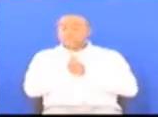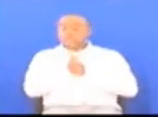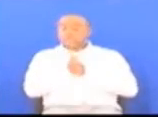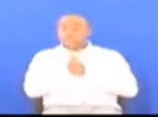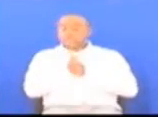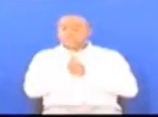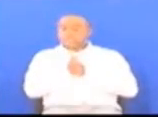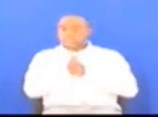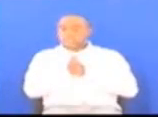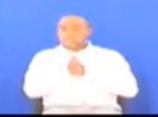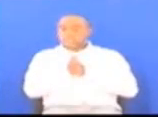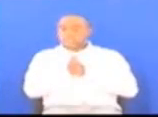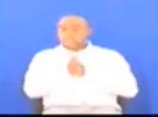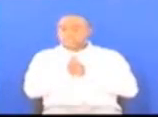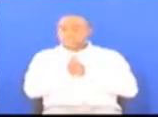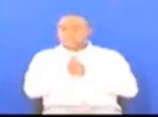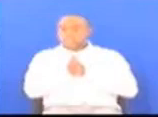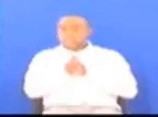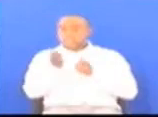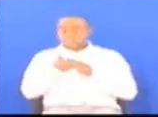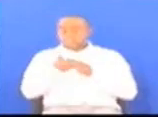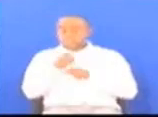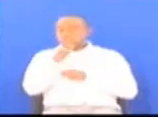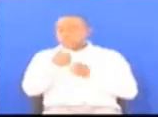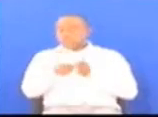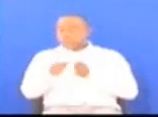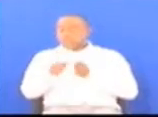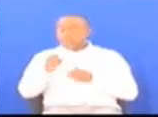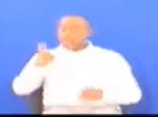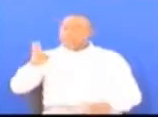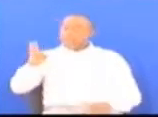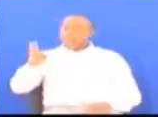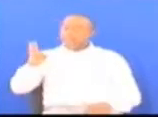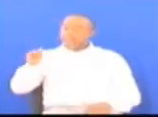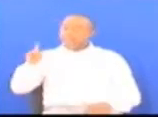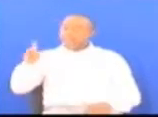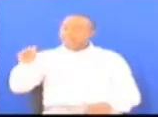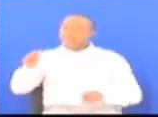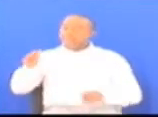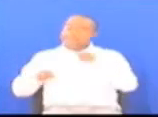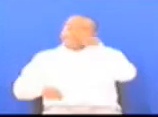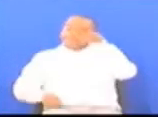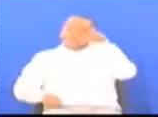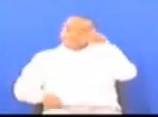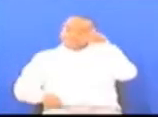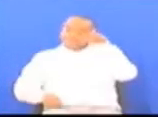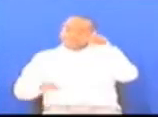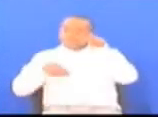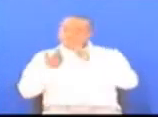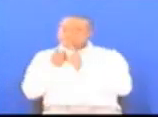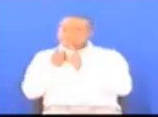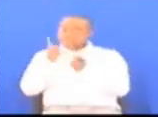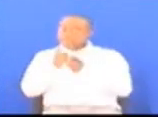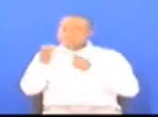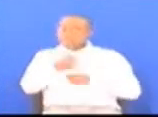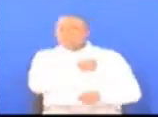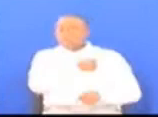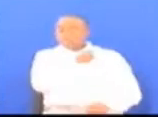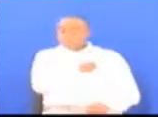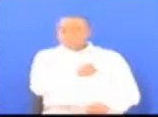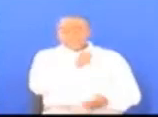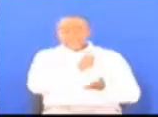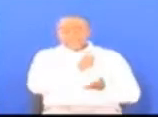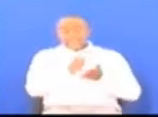Tulikuwa na fidia pale Idofi kwa ajili ya kujenga one stop center. Nilipokutana na waziri mwenye dhamana na katibu